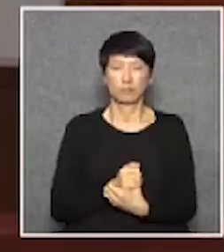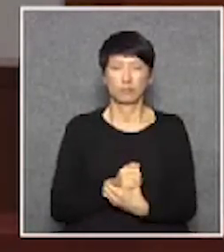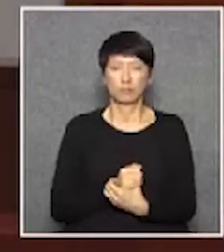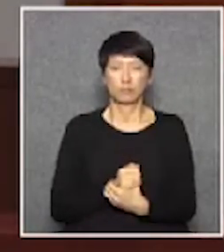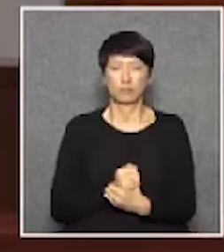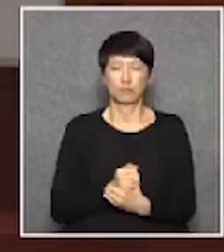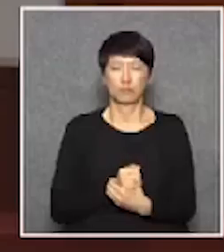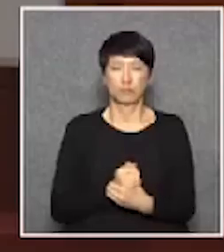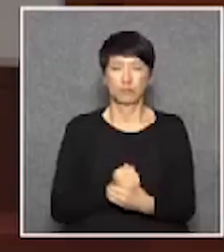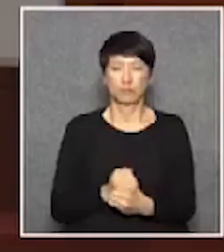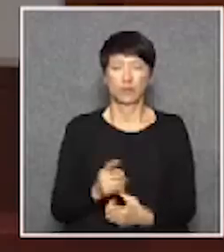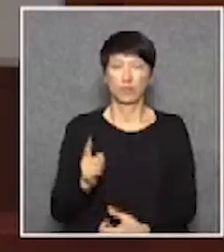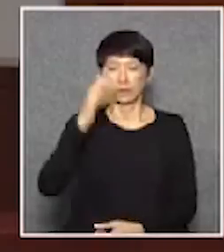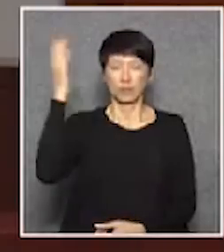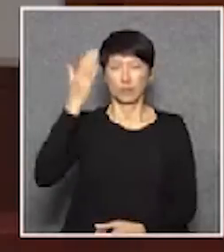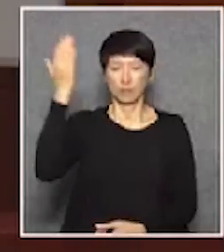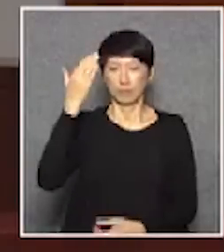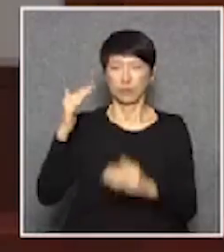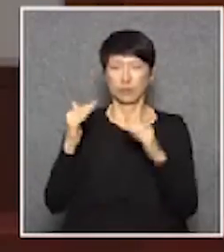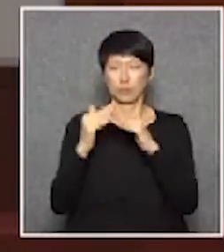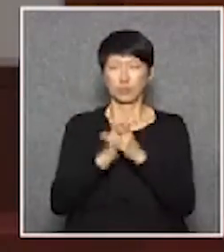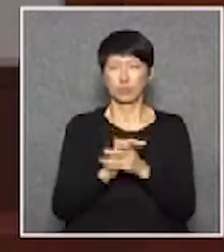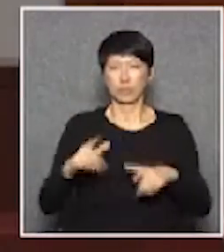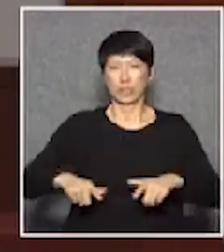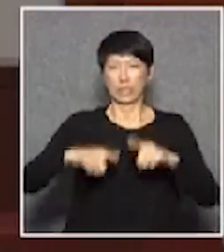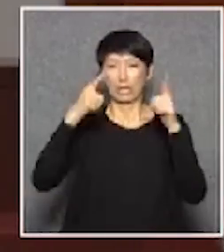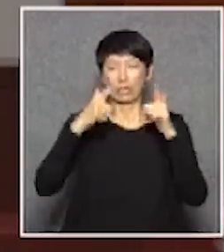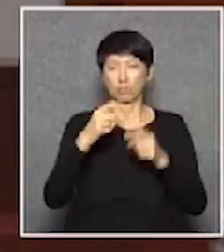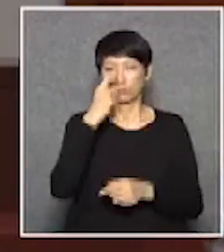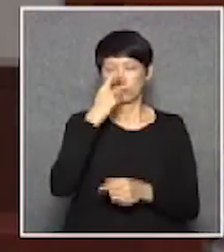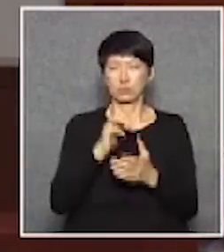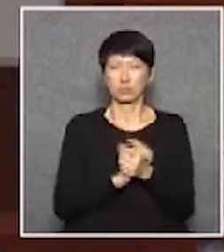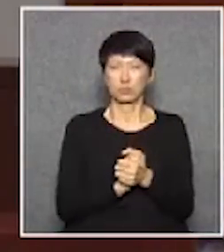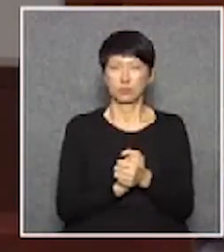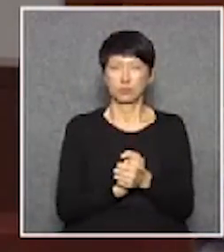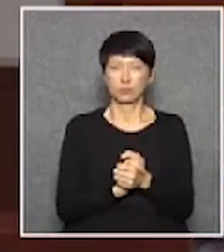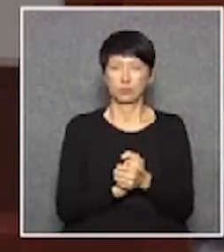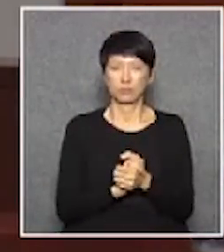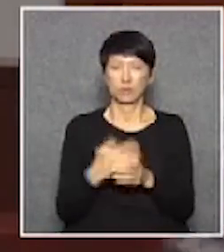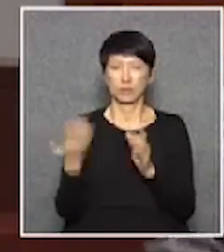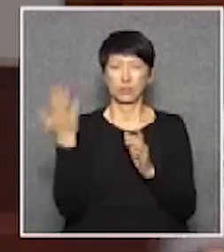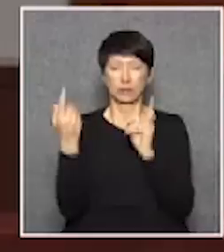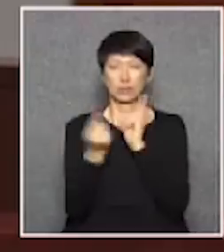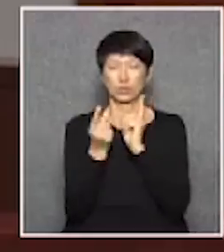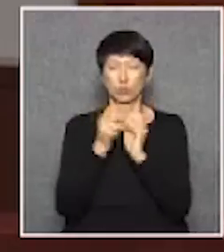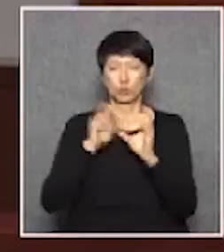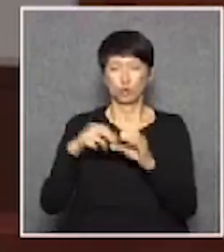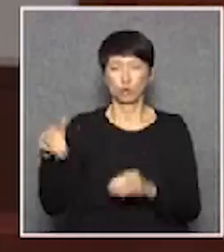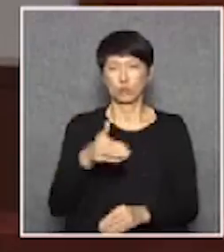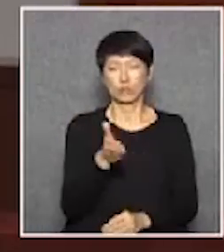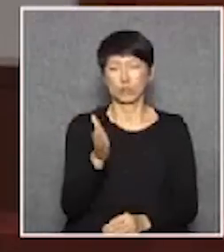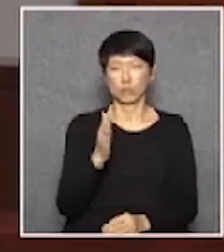嗱，天文台呢個前台長咧，即係林超英頭先講開佢啦，咁佢曾經同西灣嘅村民會面，咁就